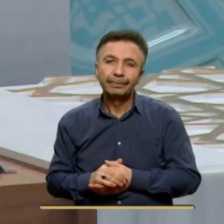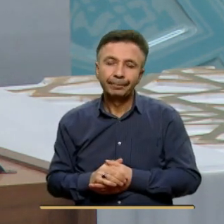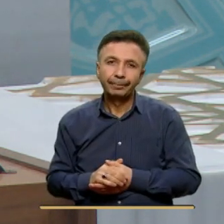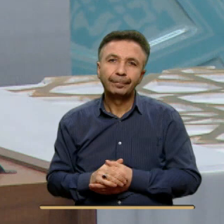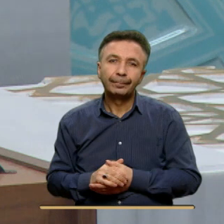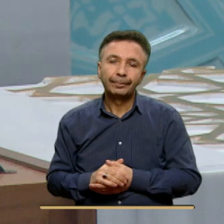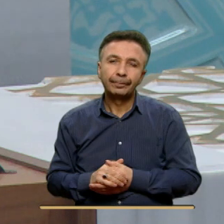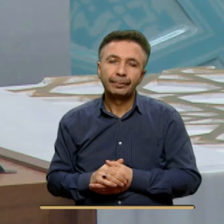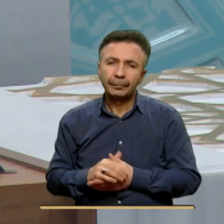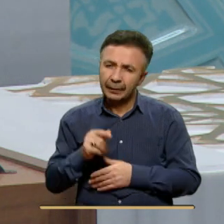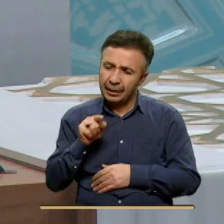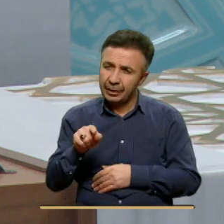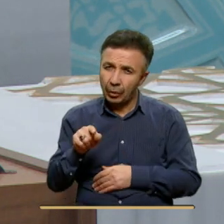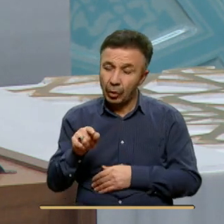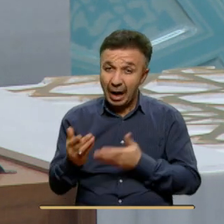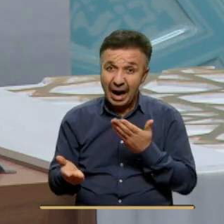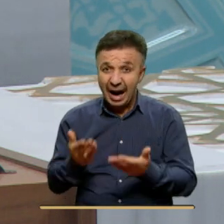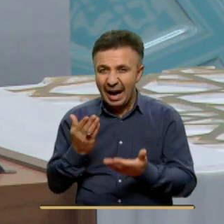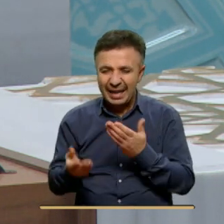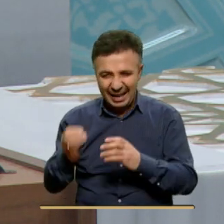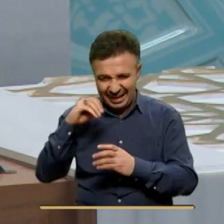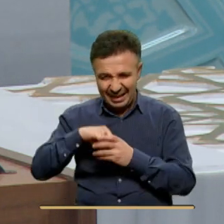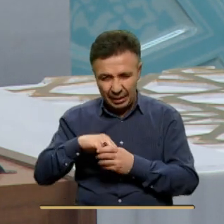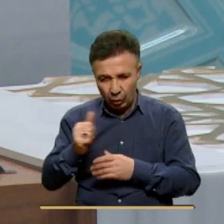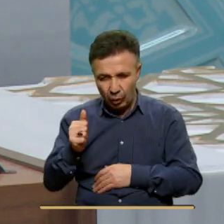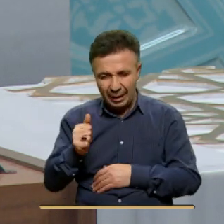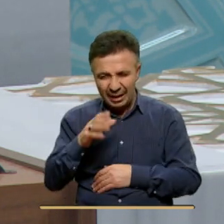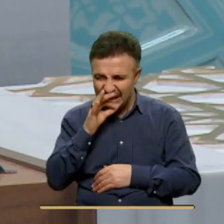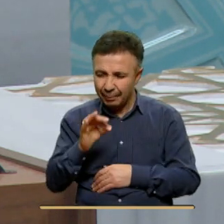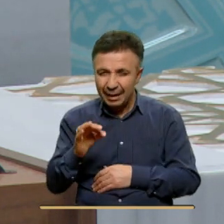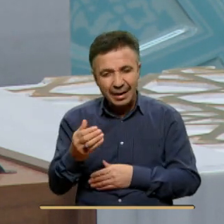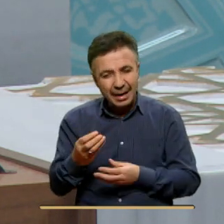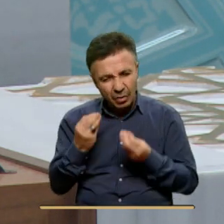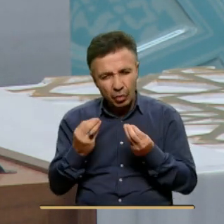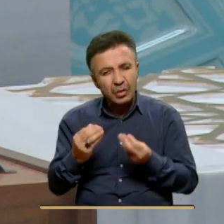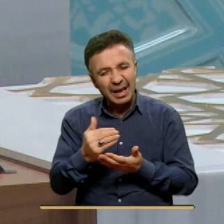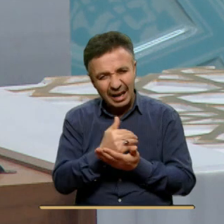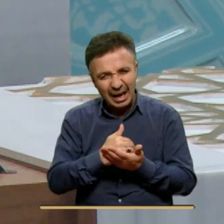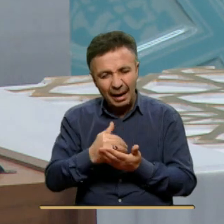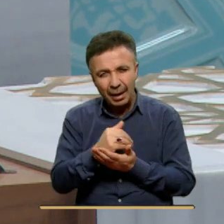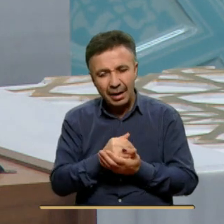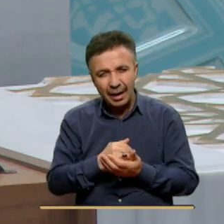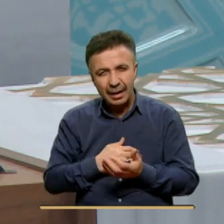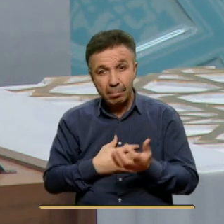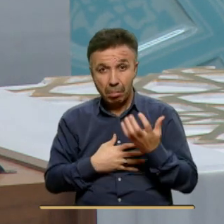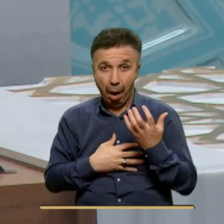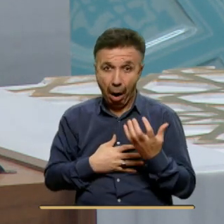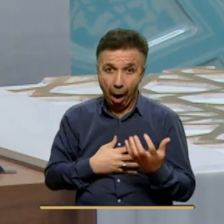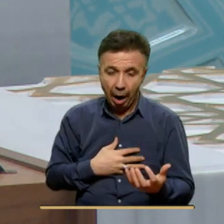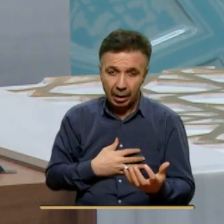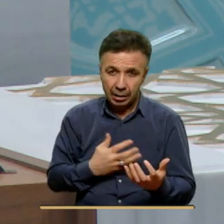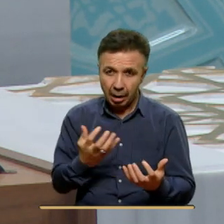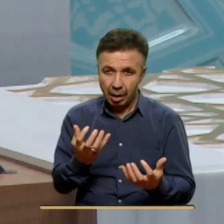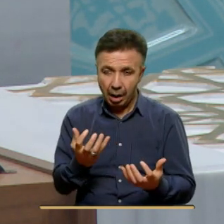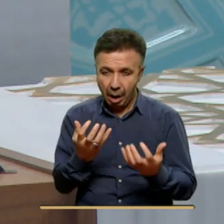muflihun. İşte o günde kimin amelleri, güzel amelleri ağır gelirse o